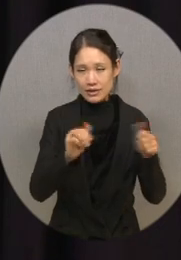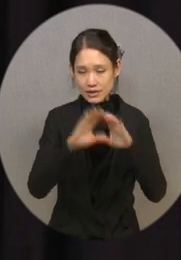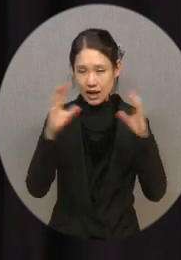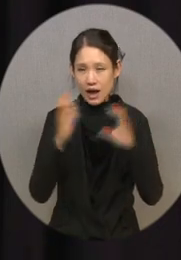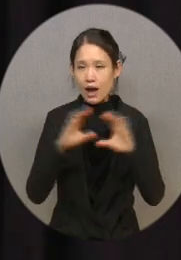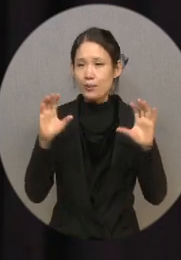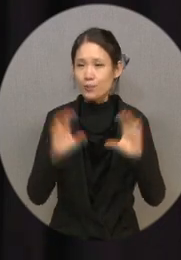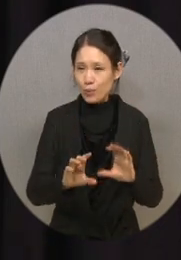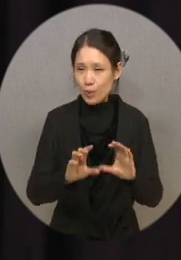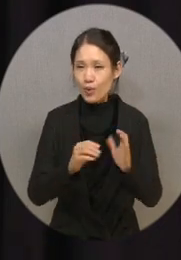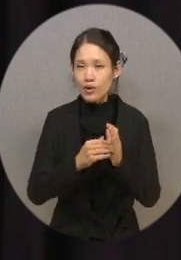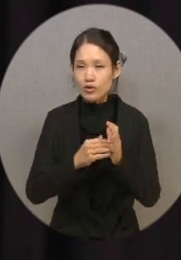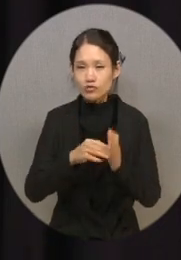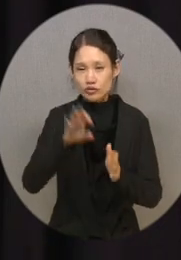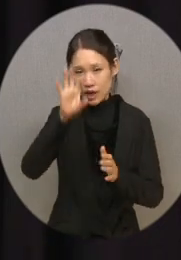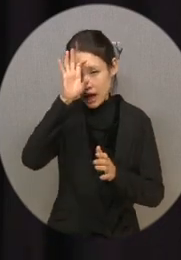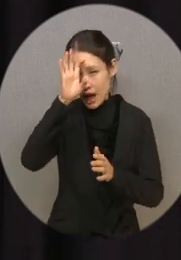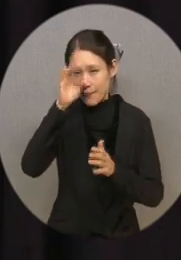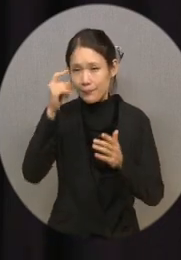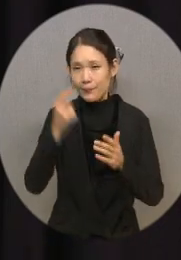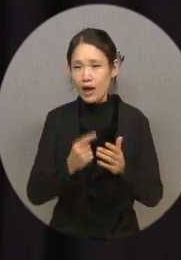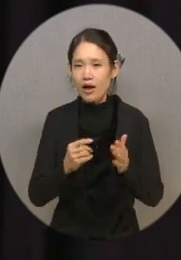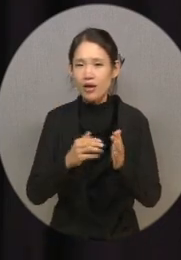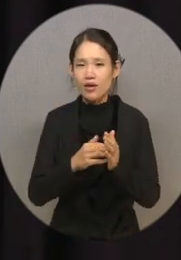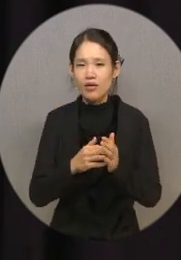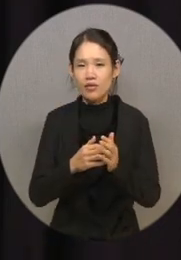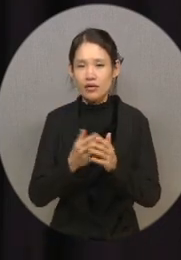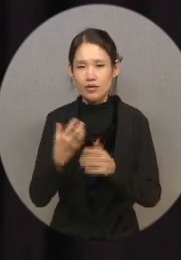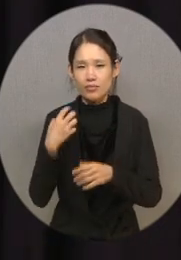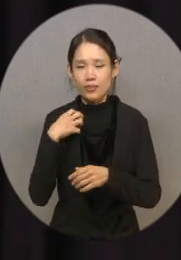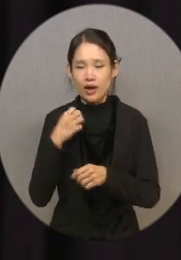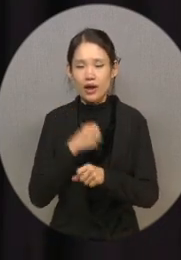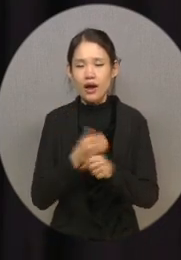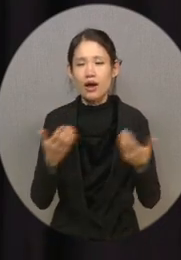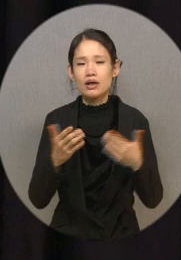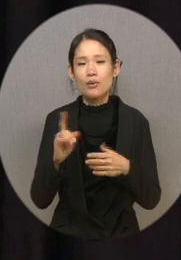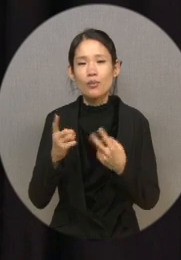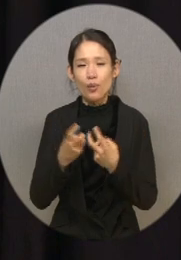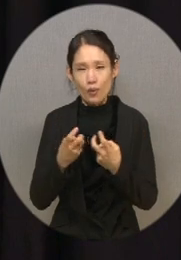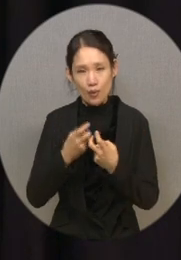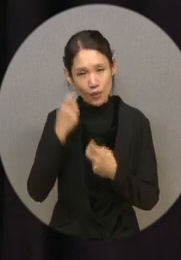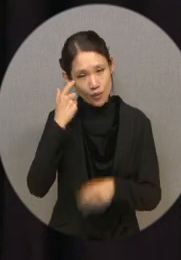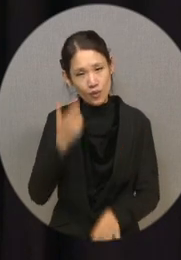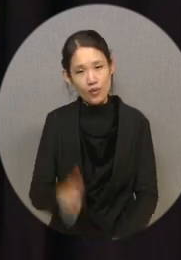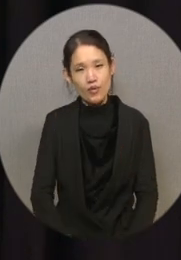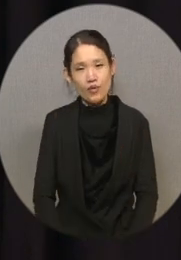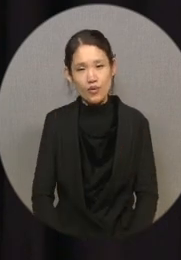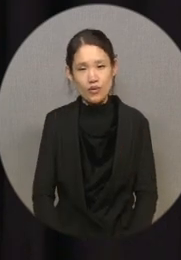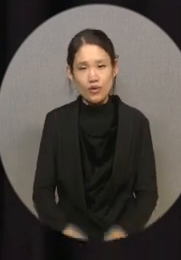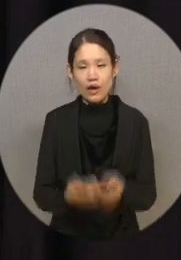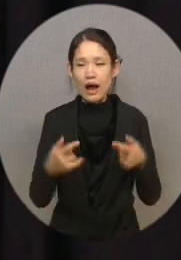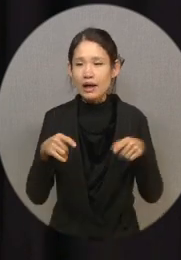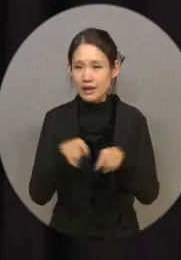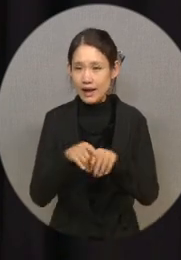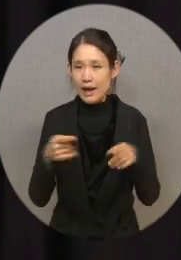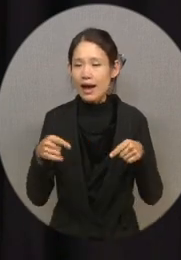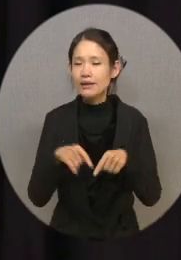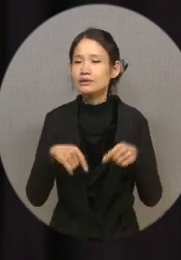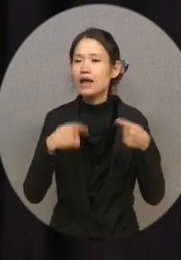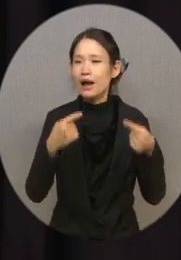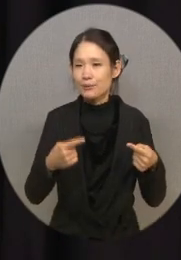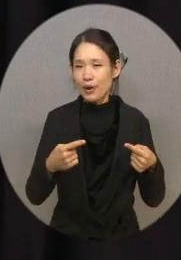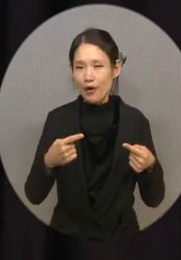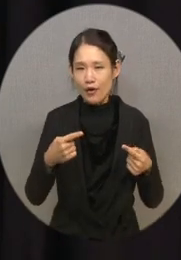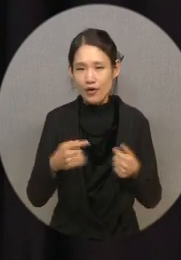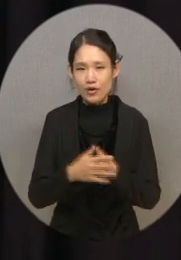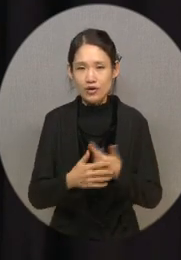우리가 IMF가 왔는데 우리가 복지관 관장으로서 할 일이 무엇이냐 이런 게 가지고선 우리가 공동으로 이걸 참여하자. 우리가